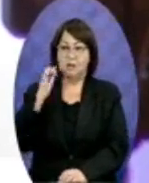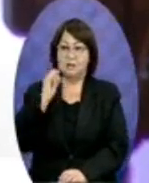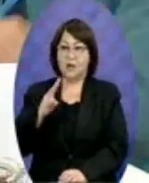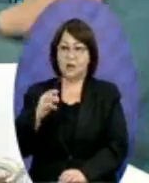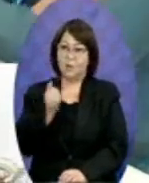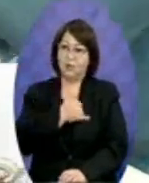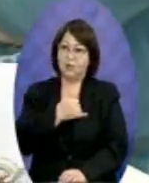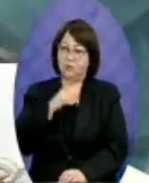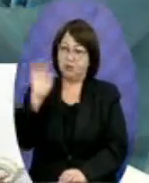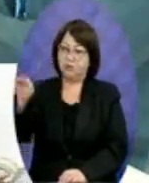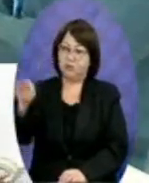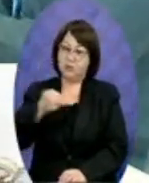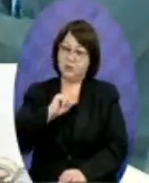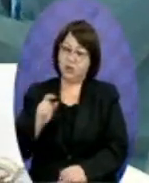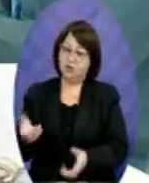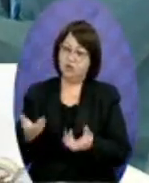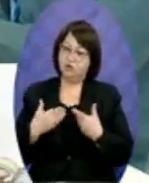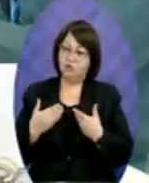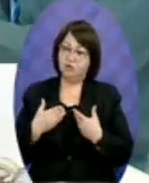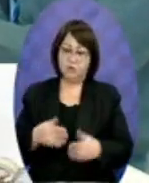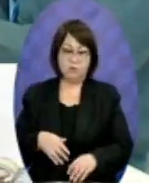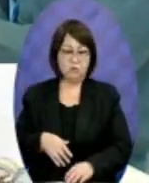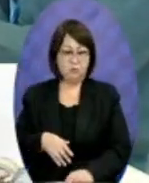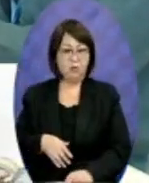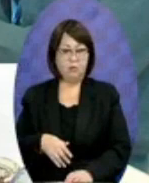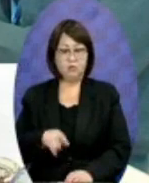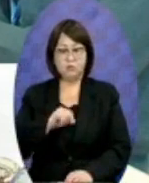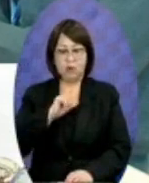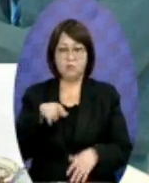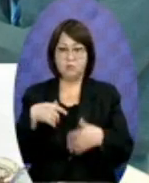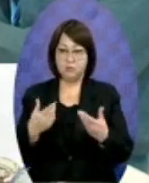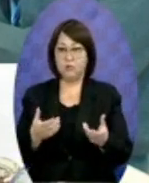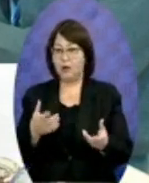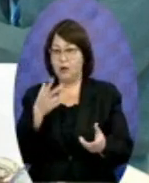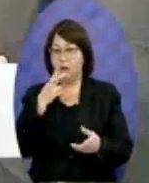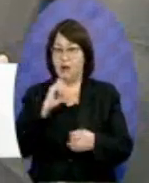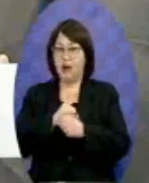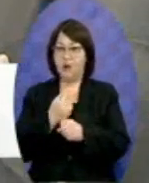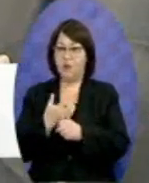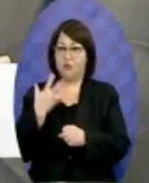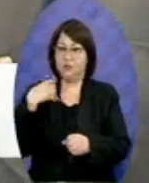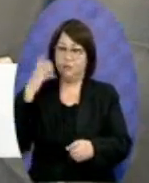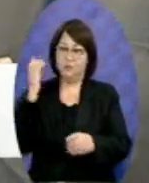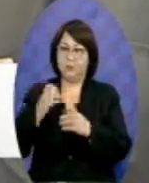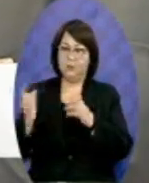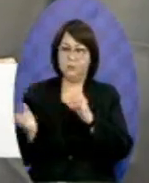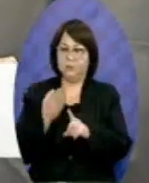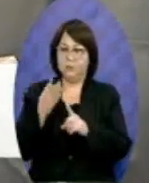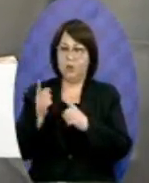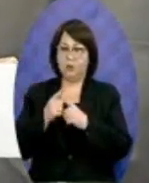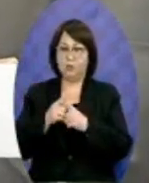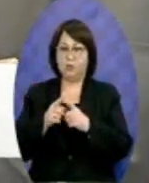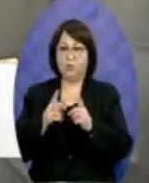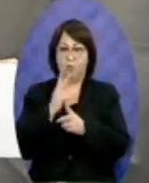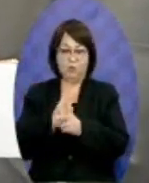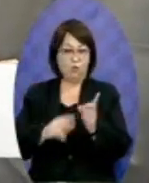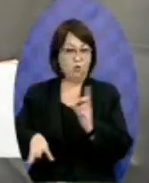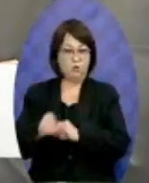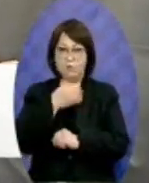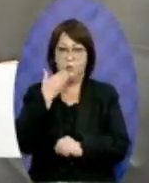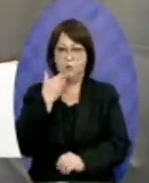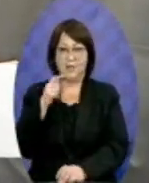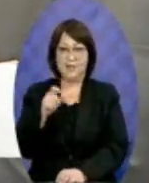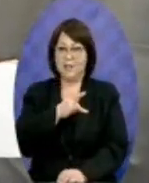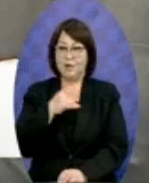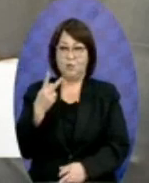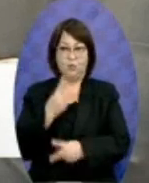нөлөөлж өөрт болон бусд ашигтай байдлаар зээл гаргуулсан тохиолдолд хариуцлага хүлээлгэх эрхцүү орчин манай улсад байхгүй. Эрүүгийн хуульд